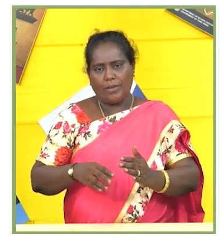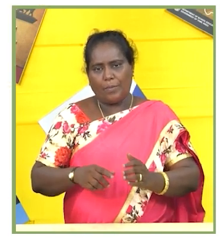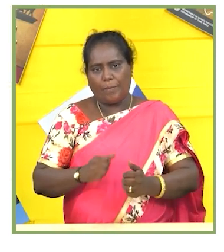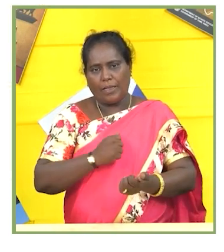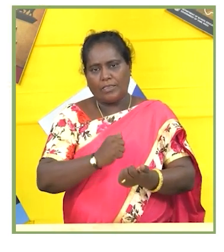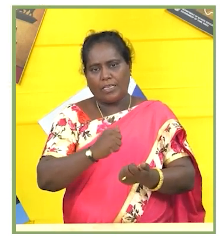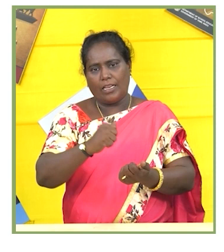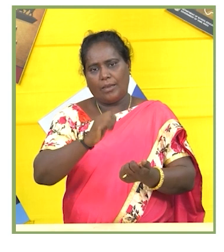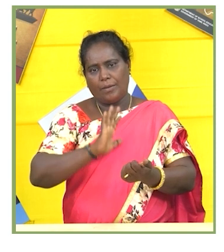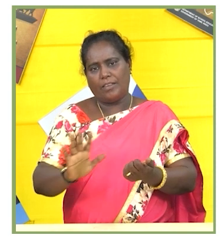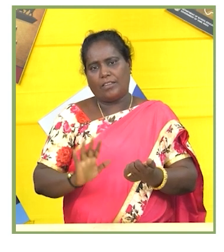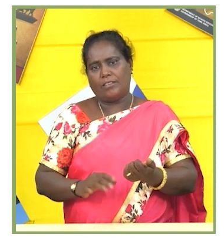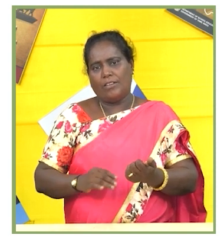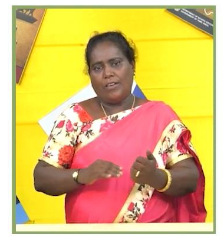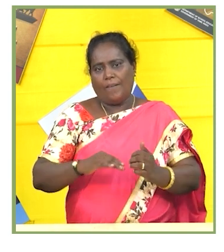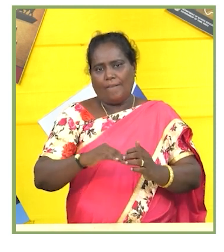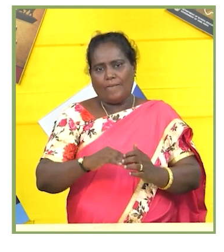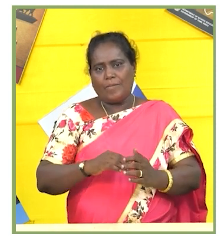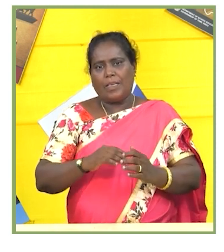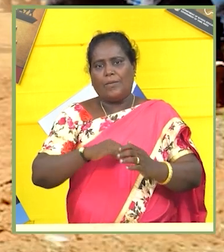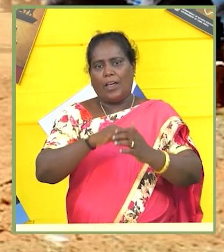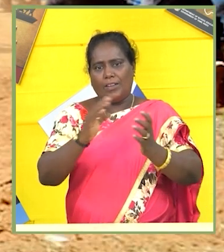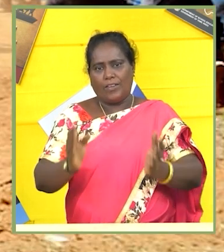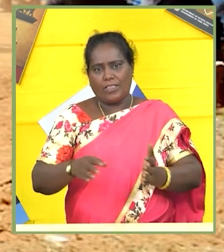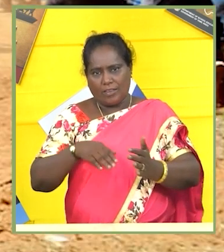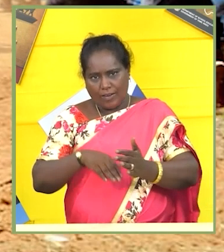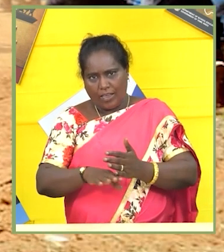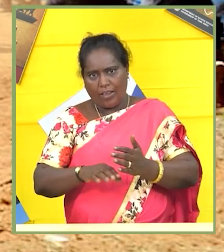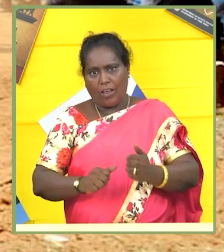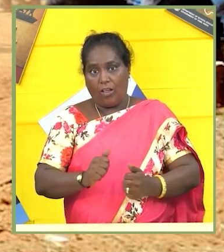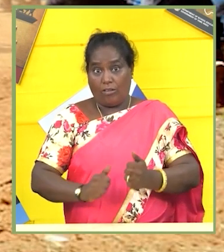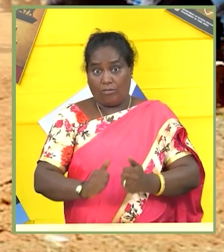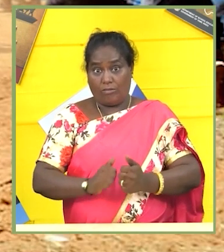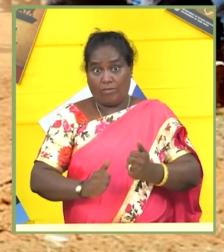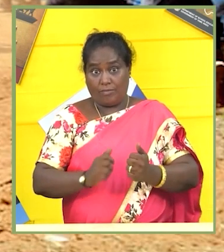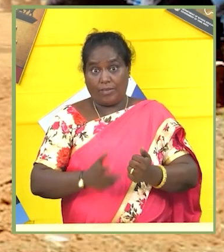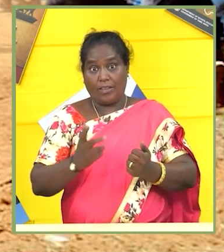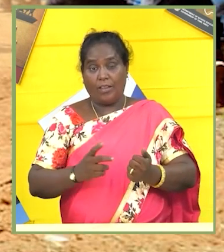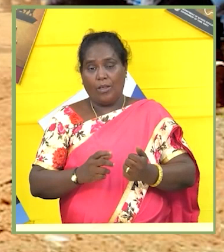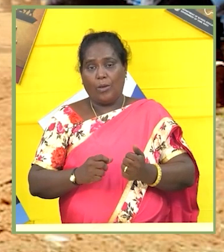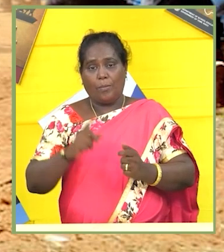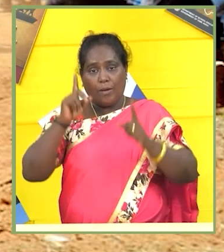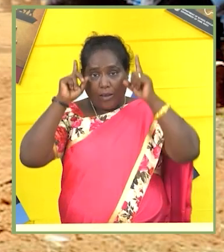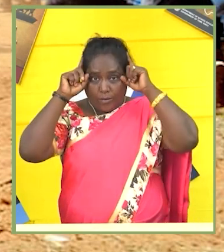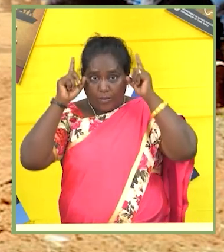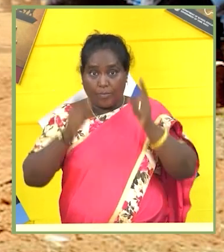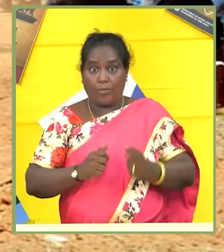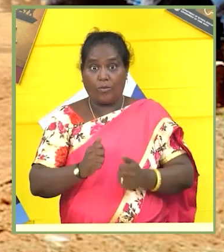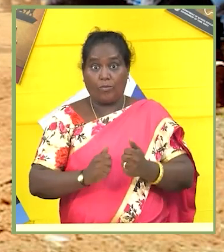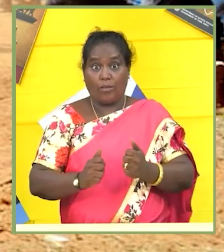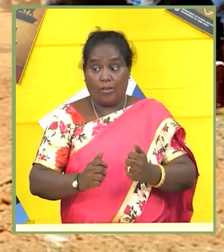போன்ற அமைப்பை ஏற்படுத்தி பயிற்சி வழங்கப்படுகிறது. வாடிவாசலிலிருந்து காளைகள் வெளியேறும்போது